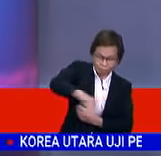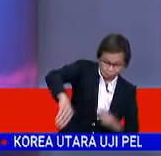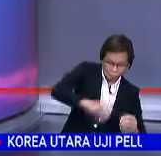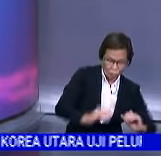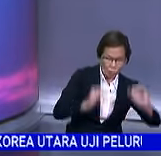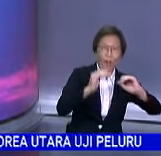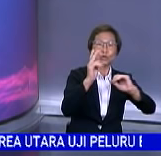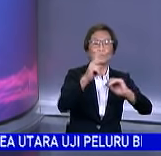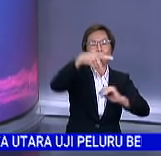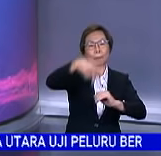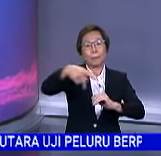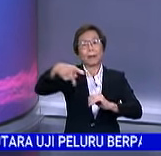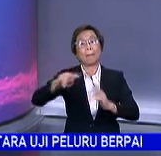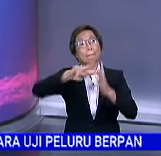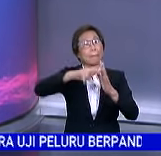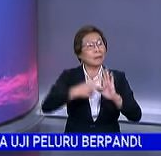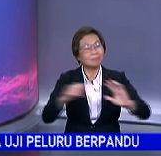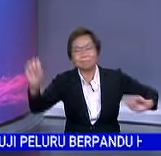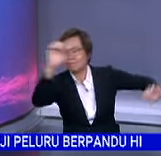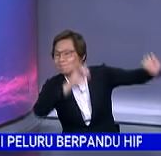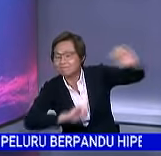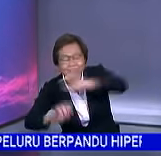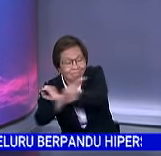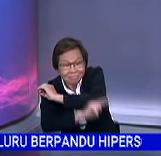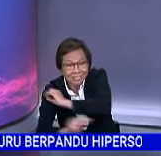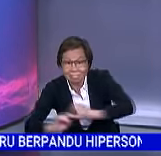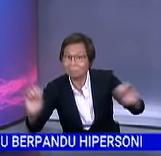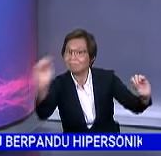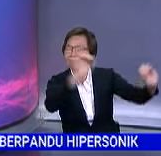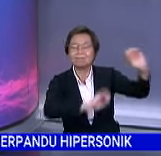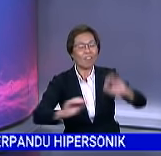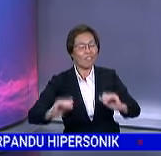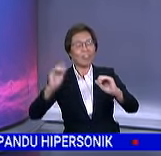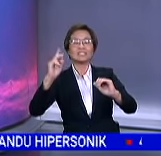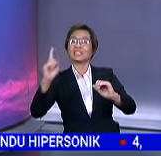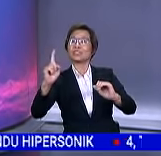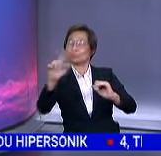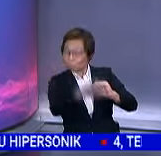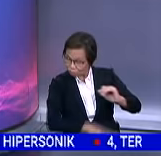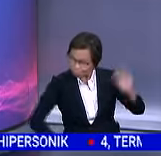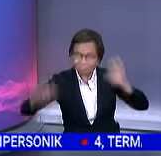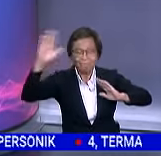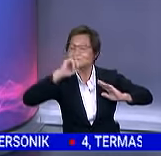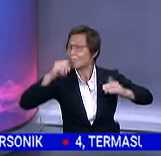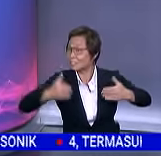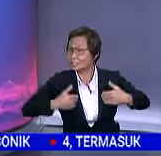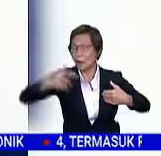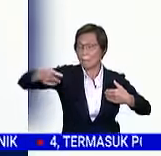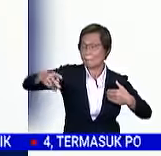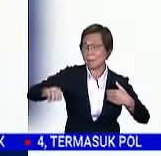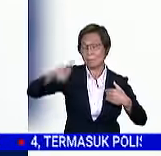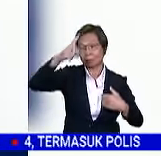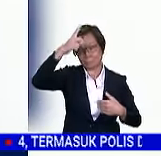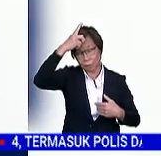2 PPN. Bermakna tiada lagi negeri berada di fasa 1 di seluruh negara. Perdana Menteri Datuk